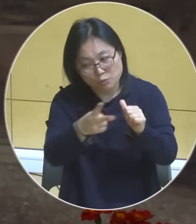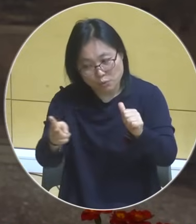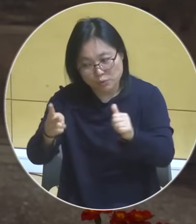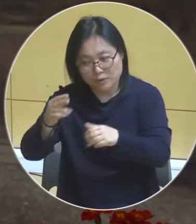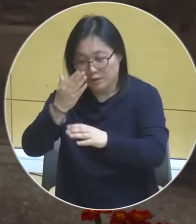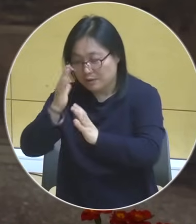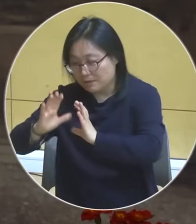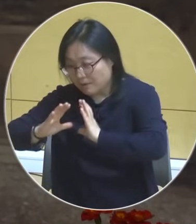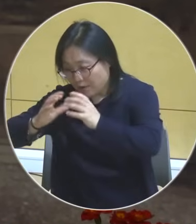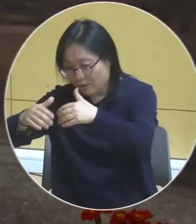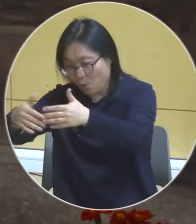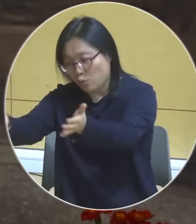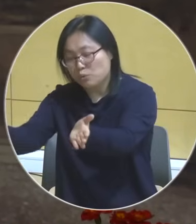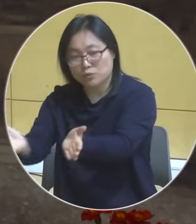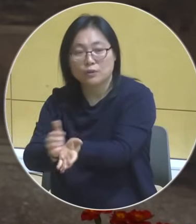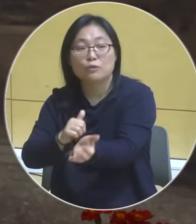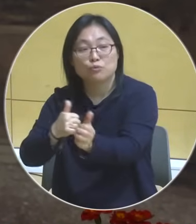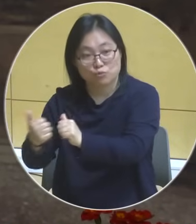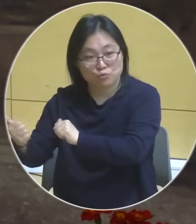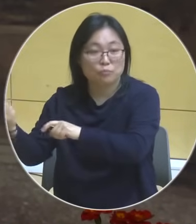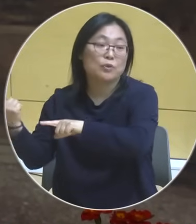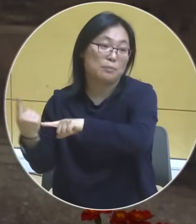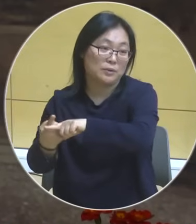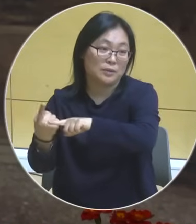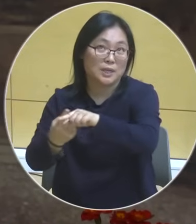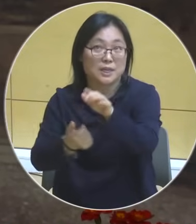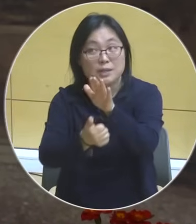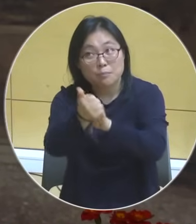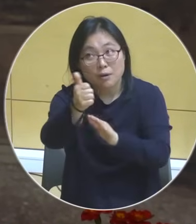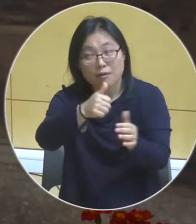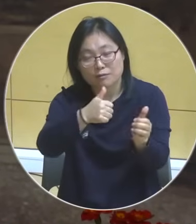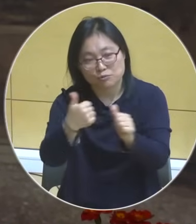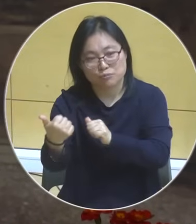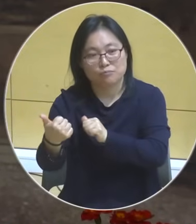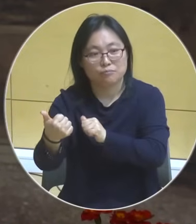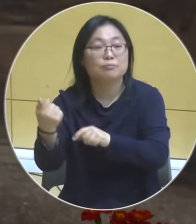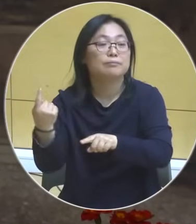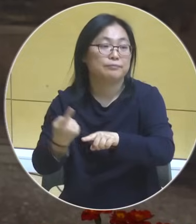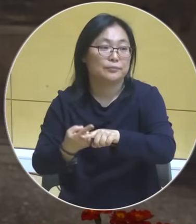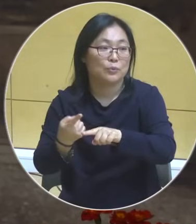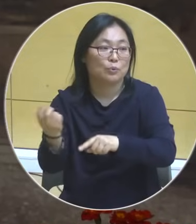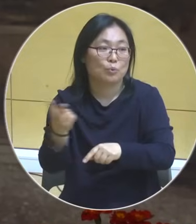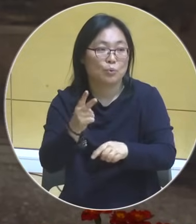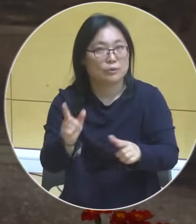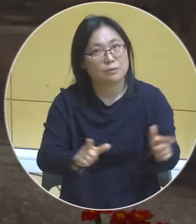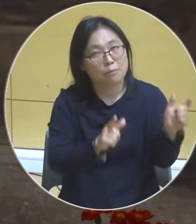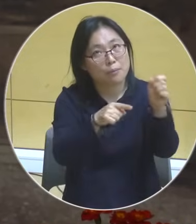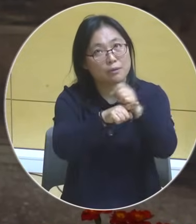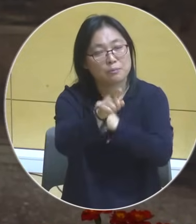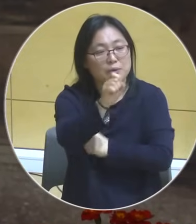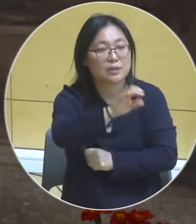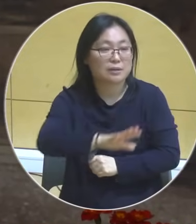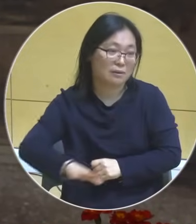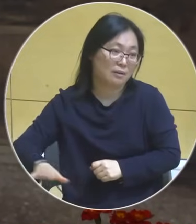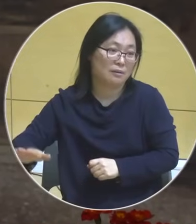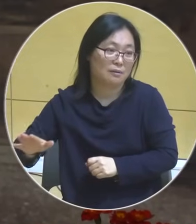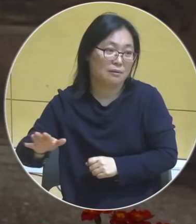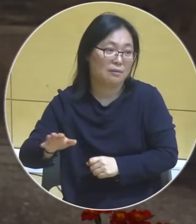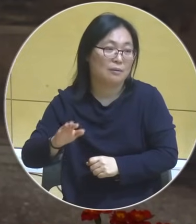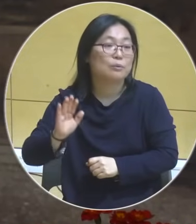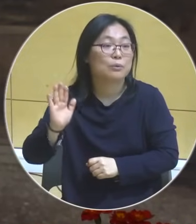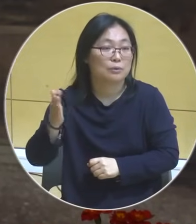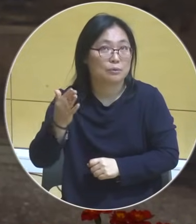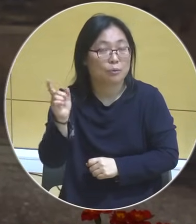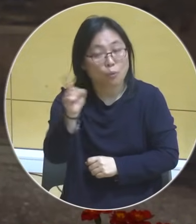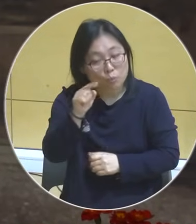공동체의 죽음이었고 이스라엘의 희망의 죽음이었습니다. 또 하나 있다면 삶의 의미를 상실하게 만들어서